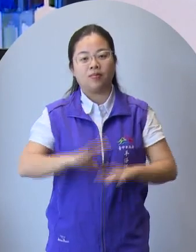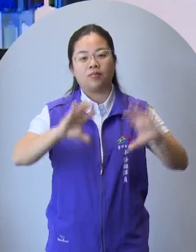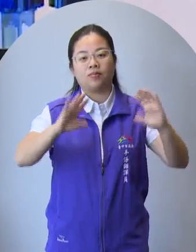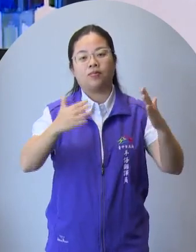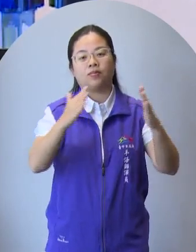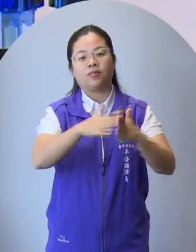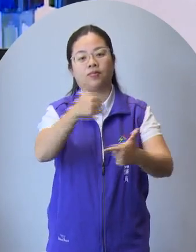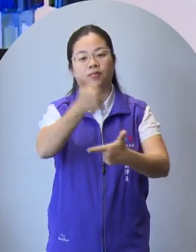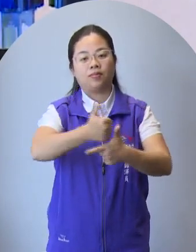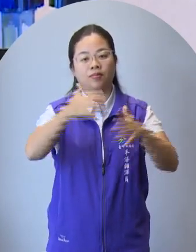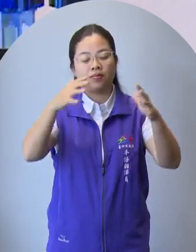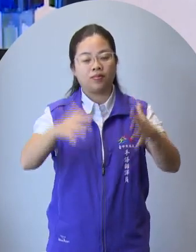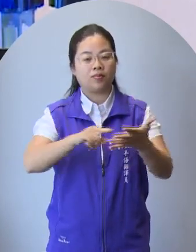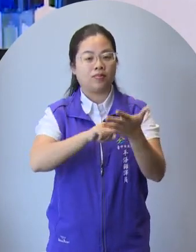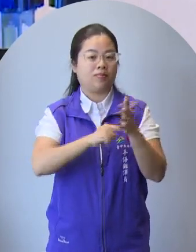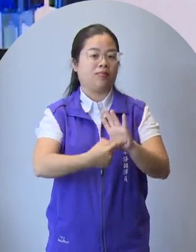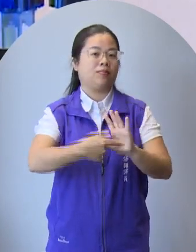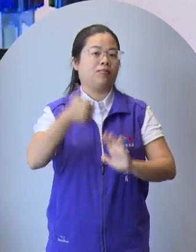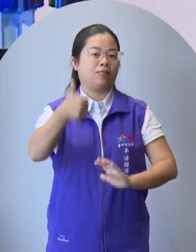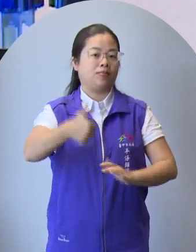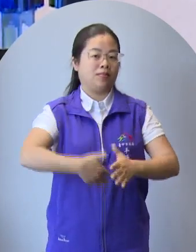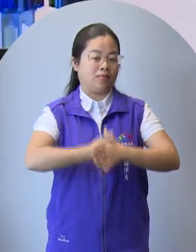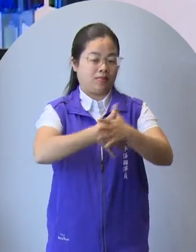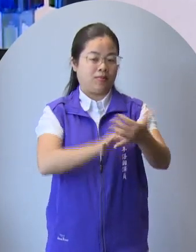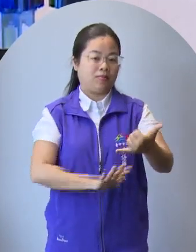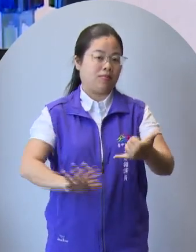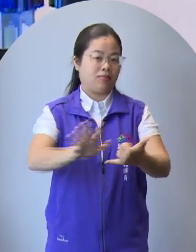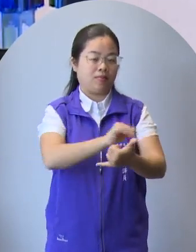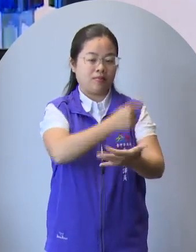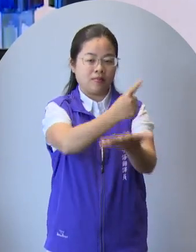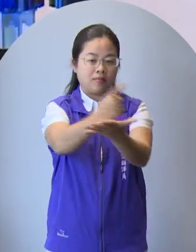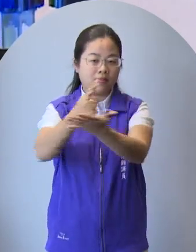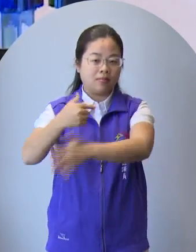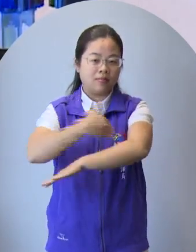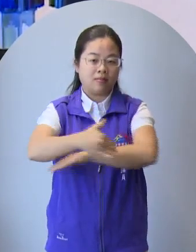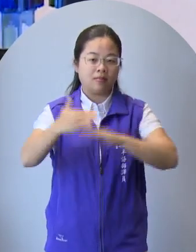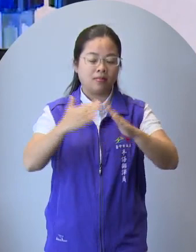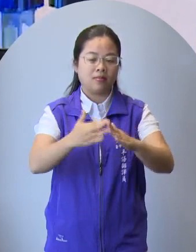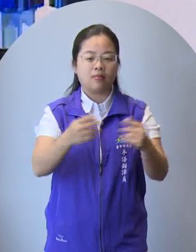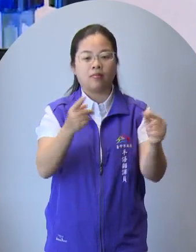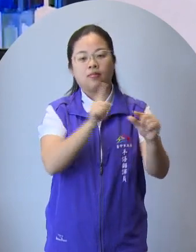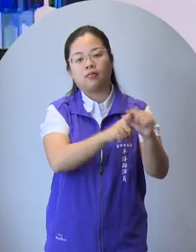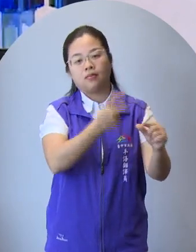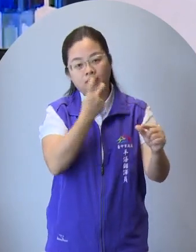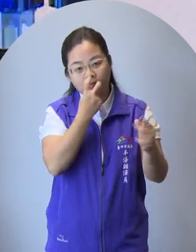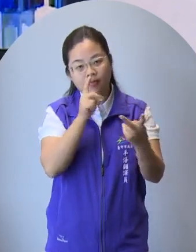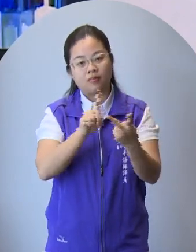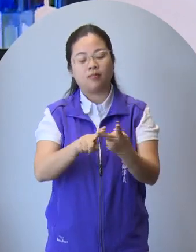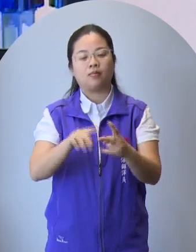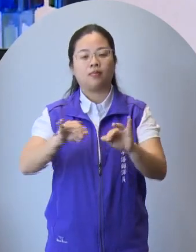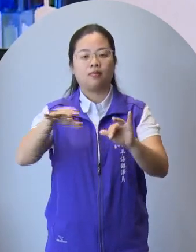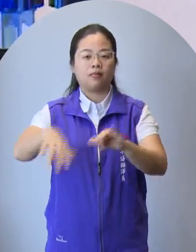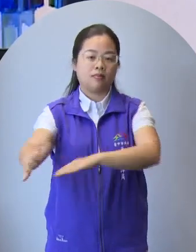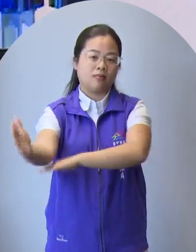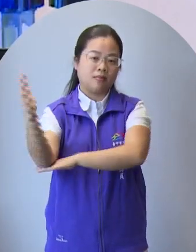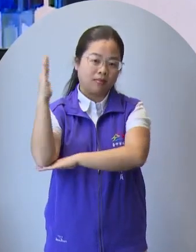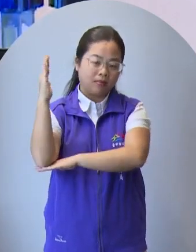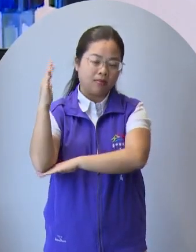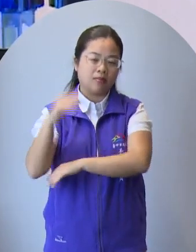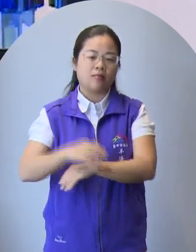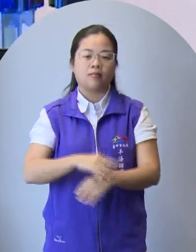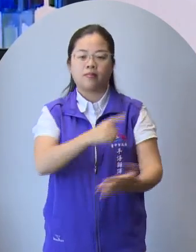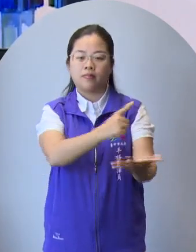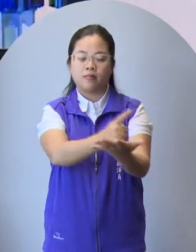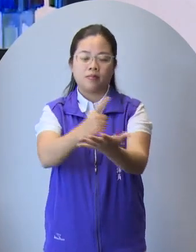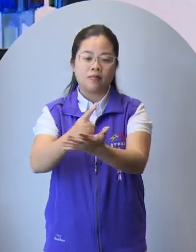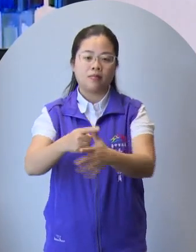家建设卓越奖，全台湾各县市包括中央包括地方政府哈，所